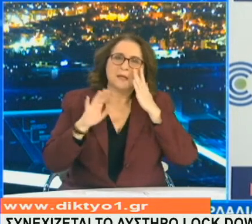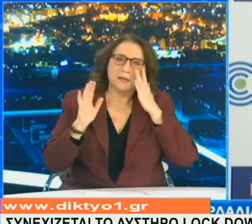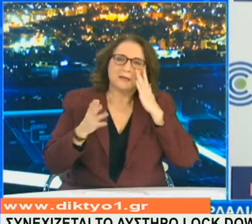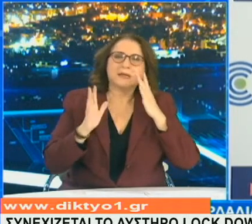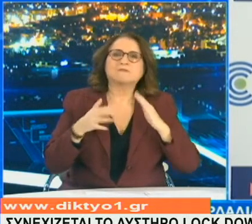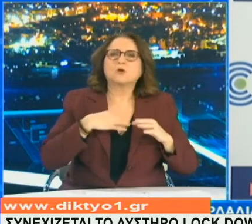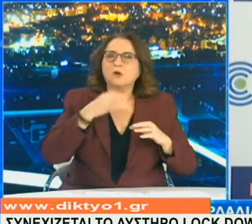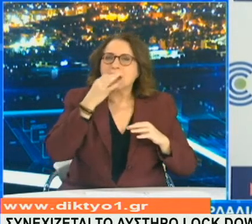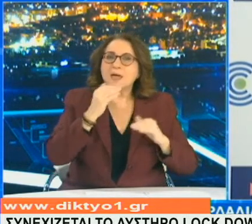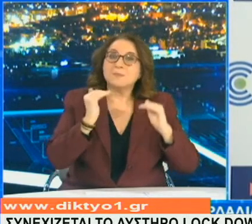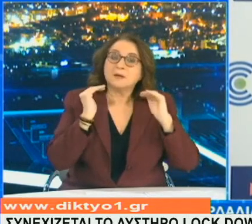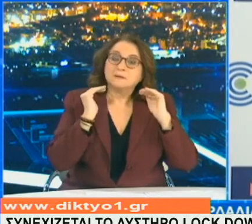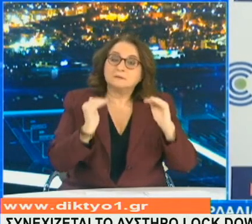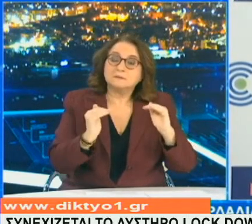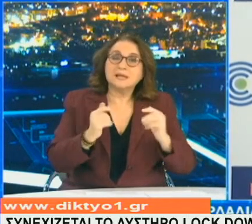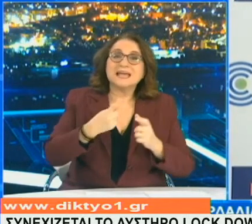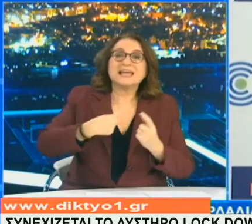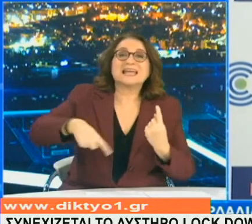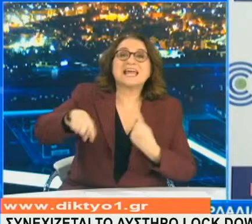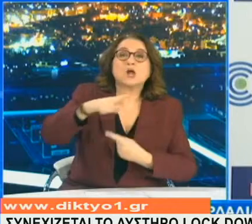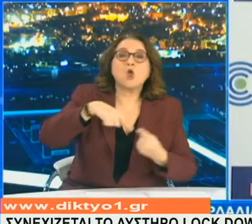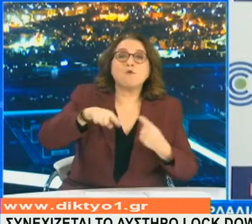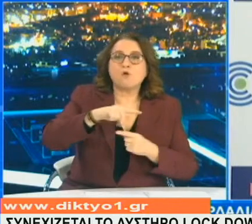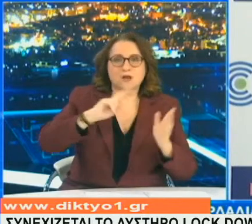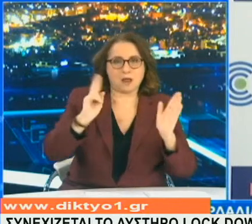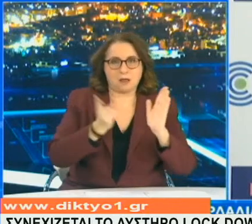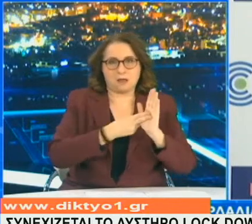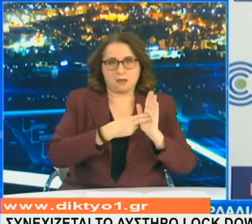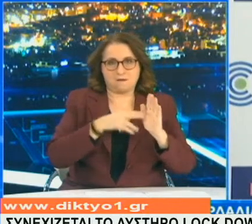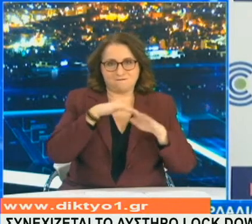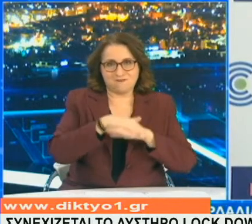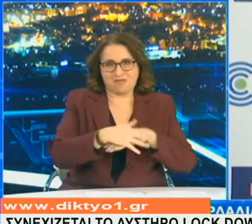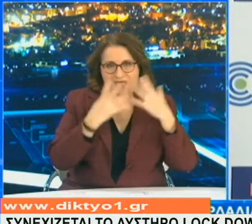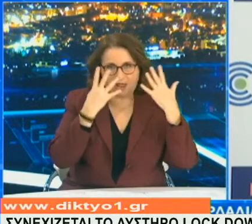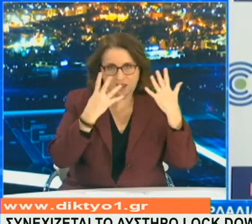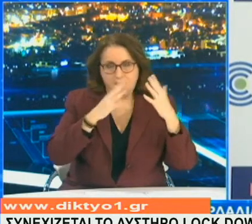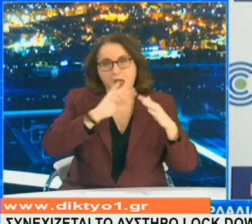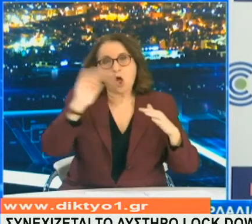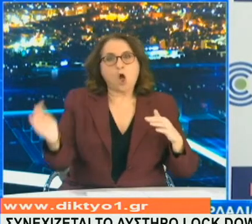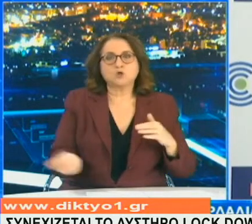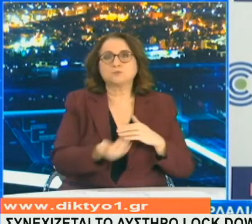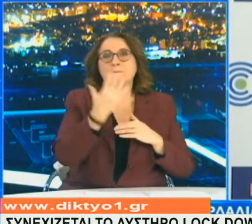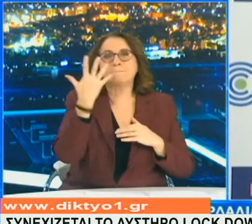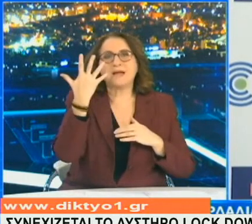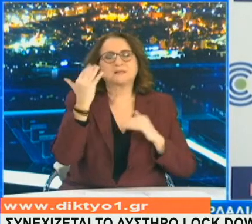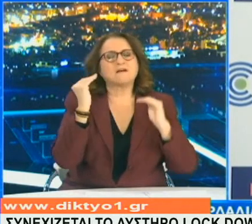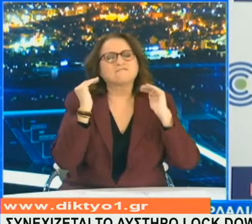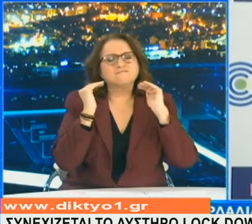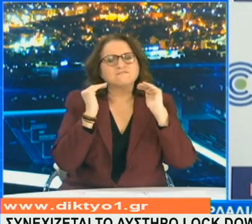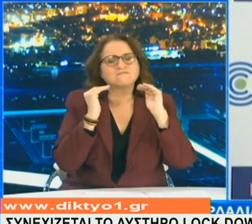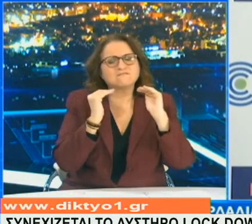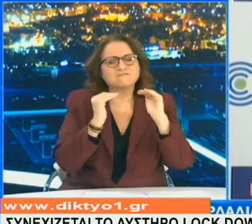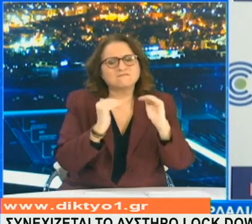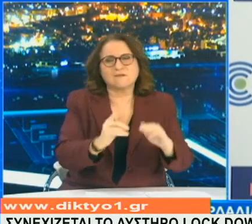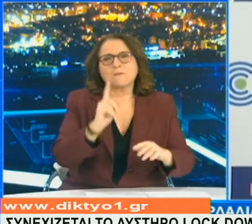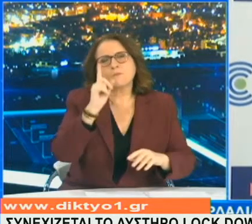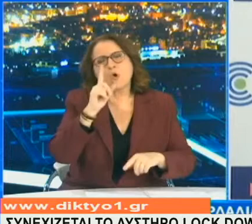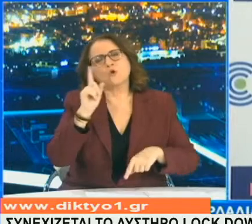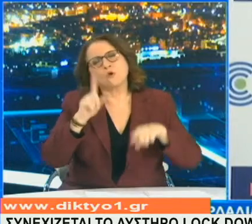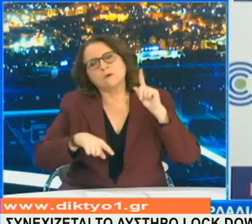σε ισχύ η απαγόρευση κυκλοφορίας από τις 9 το βράδυ μέχρι τις 5 το πρωί, με τις εξαιρέσεις που ήδη